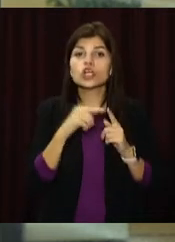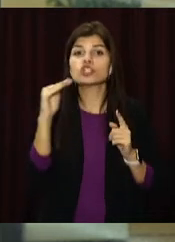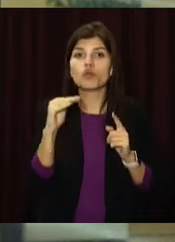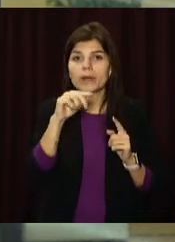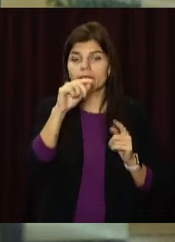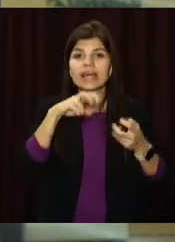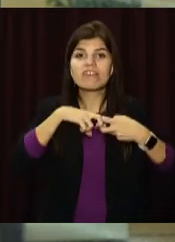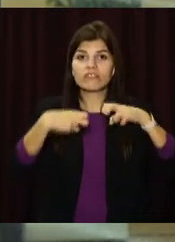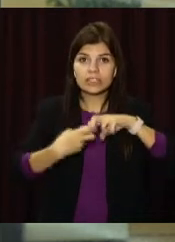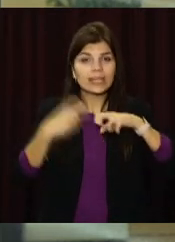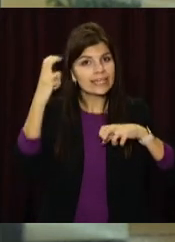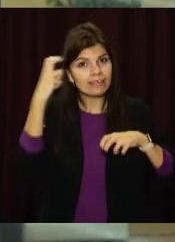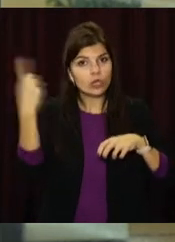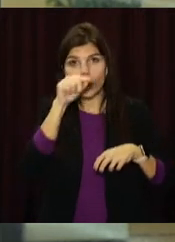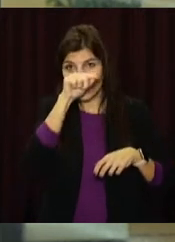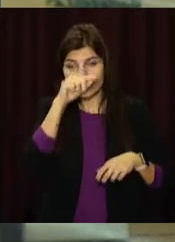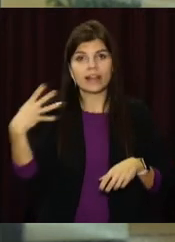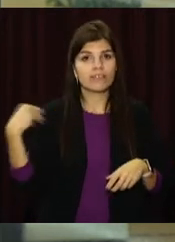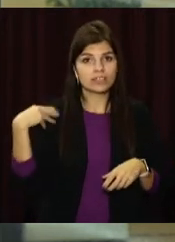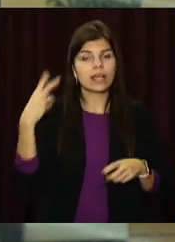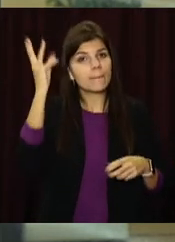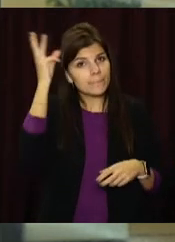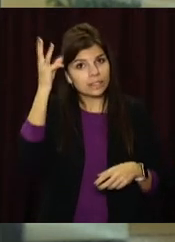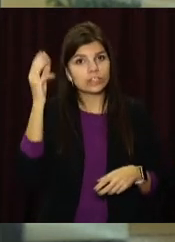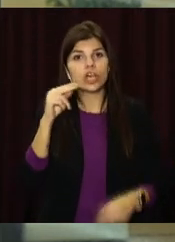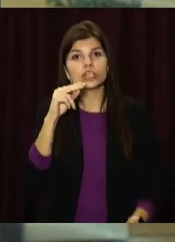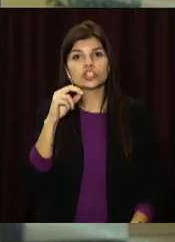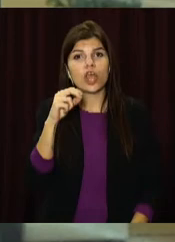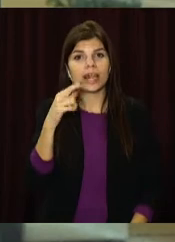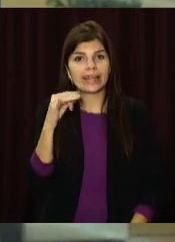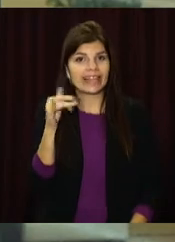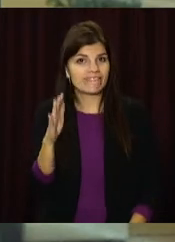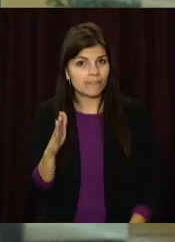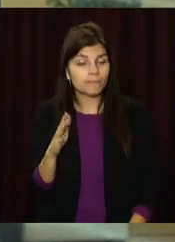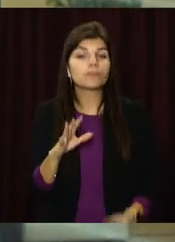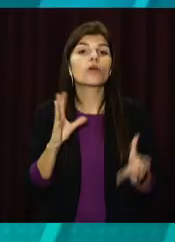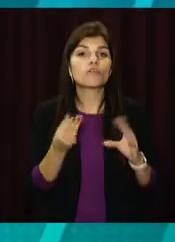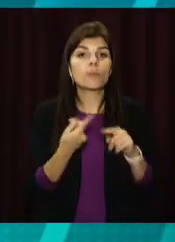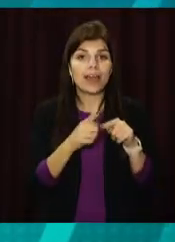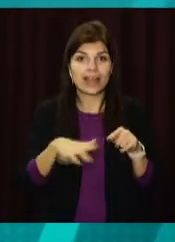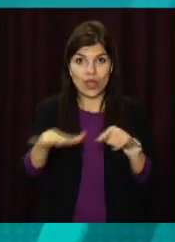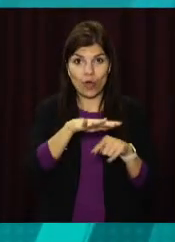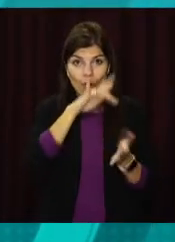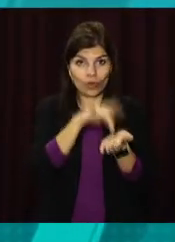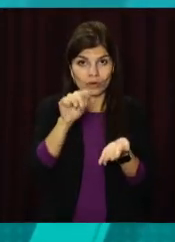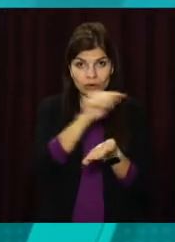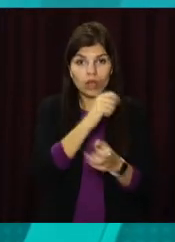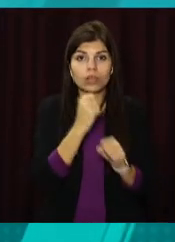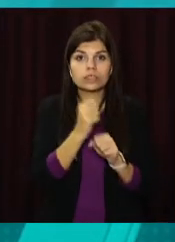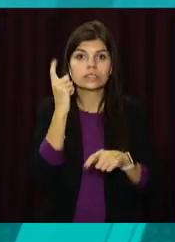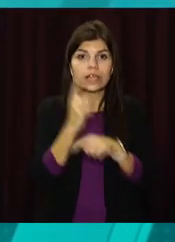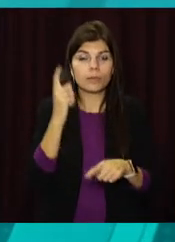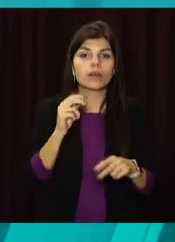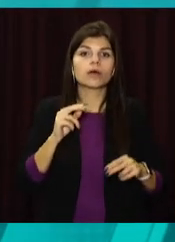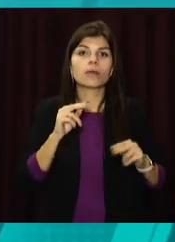списку – Житомирська, Івано-Франківська, Київська, Луганська, Львівська, Хмельницька та Чернігівська області. Тому на цих територіях забороняється